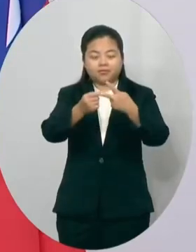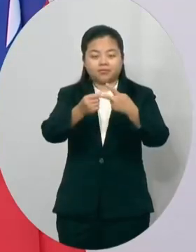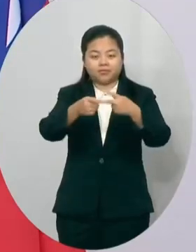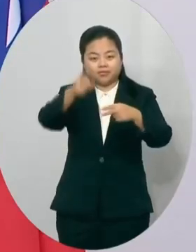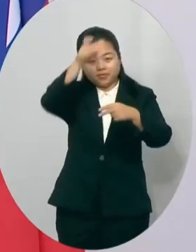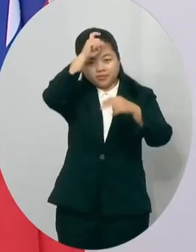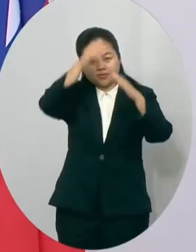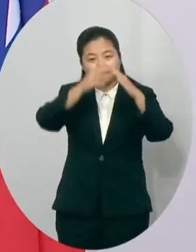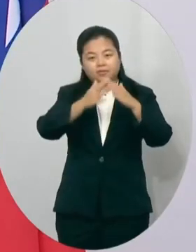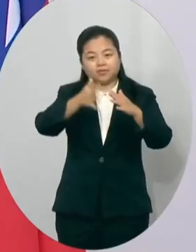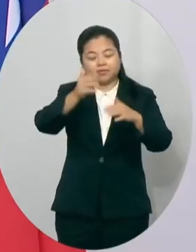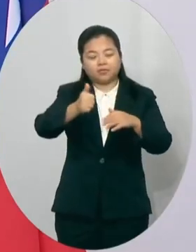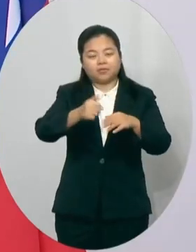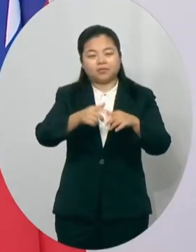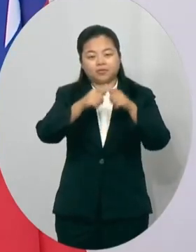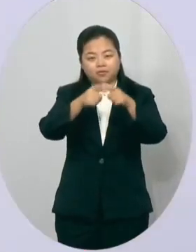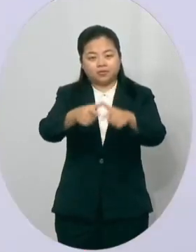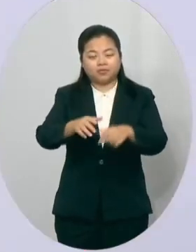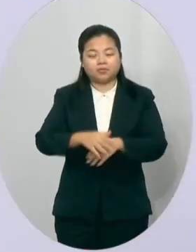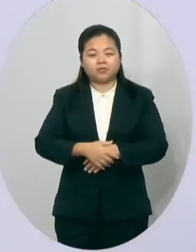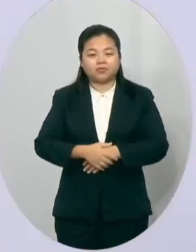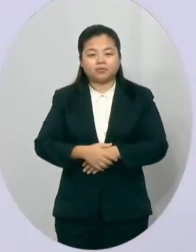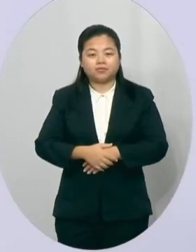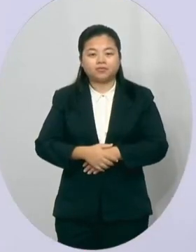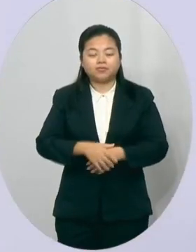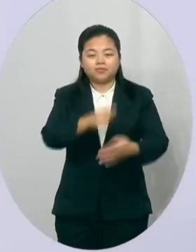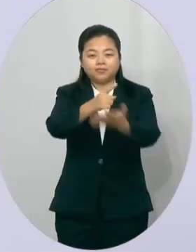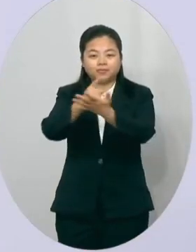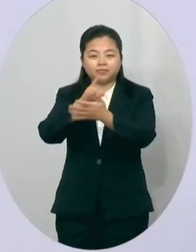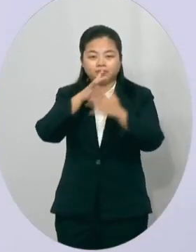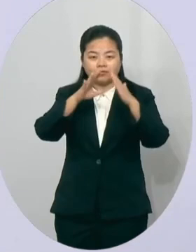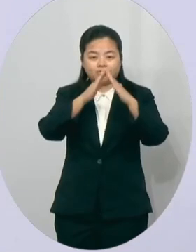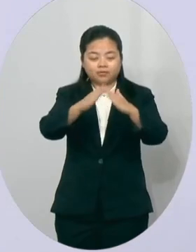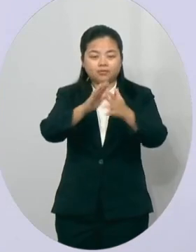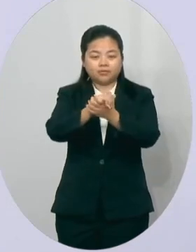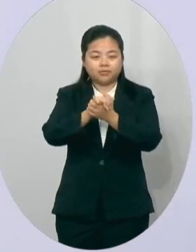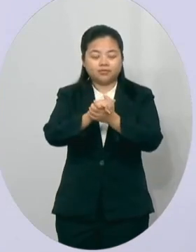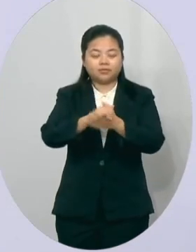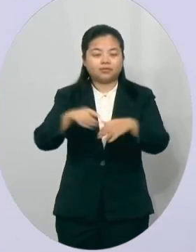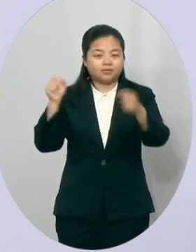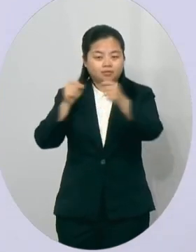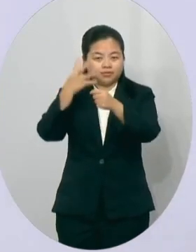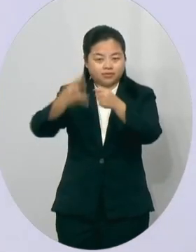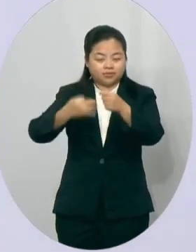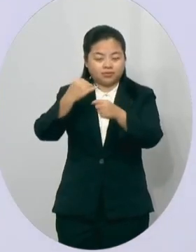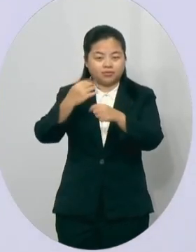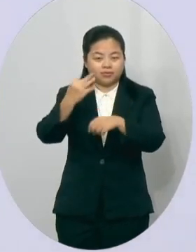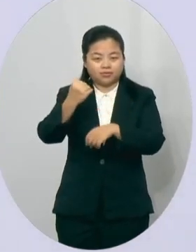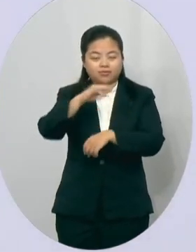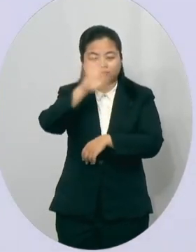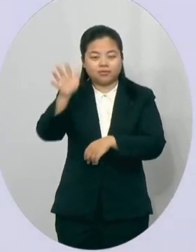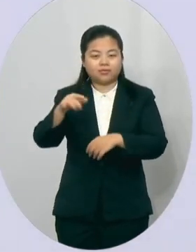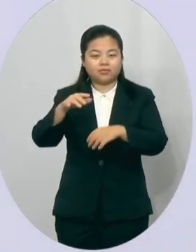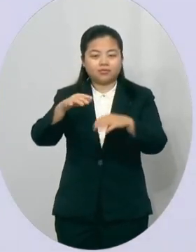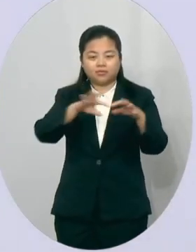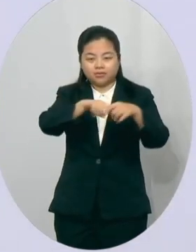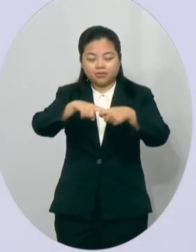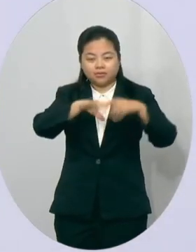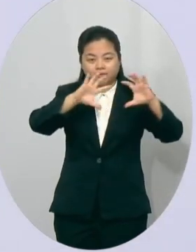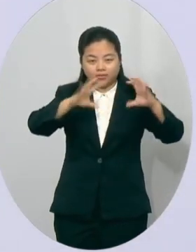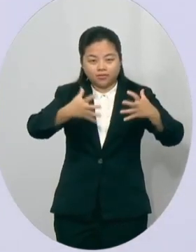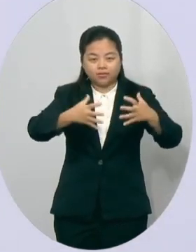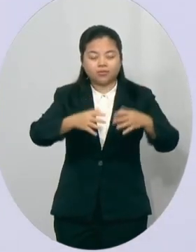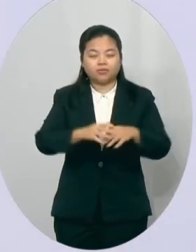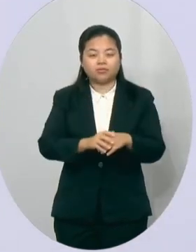卢秀燕女士回答： 各位亲爱的市民朋友，这几天联合国全球气候会议，也就